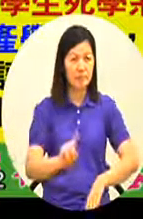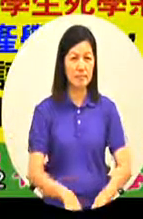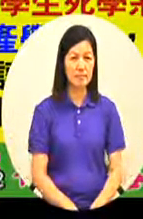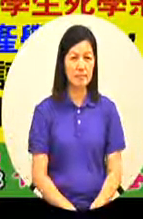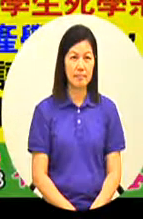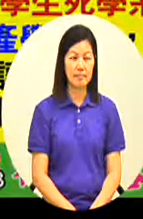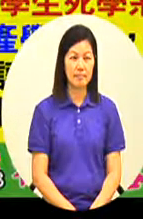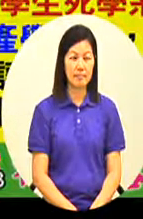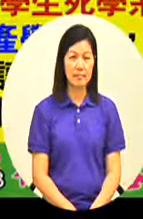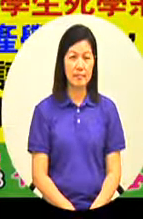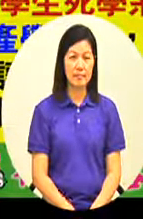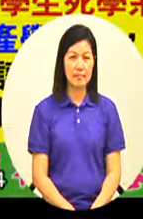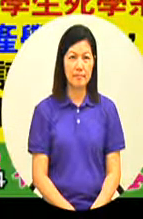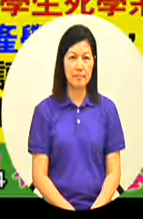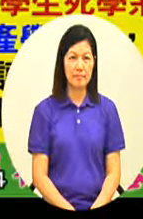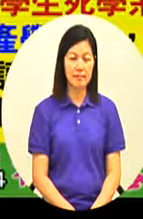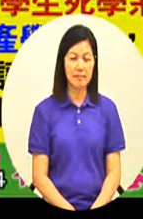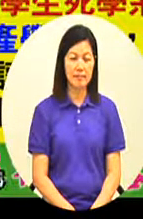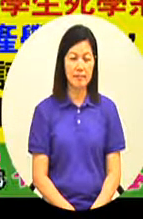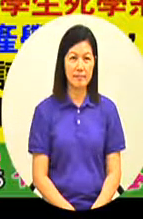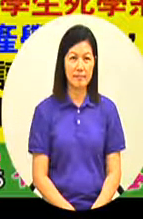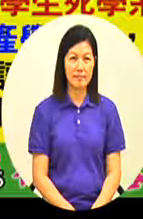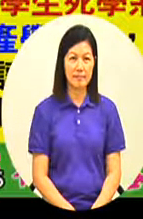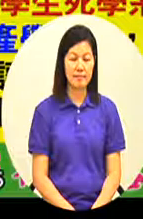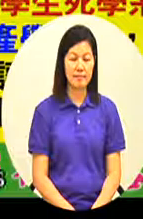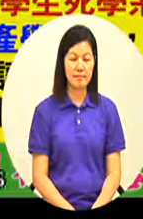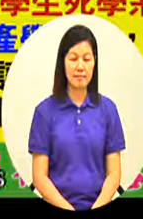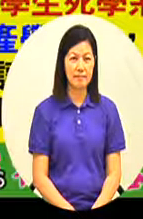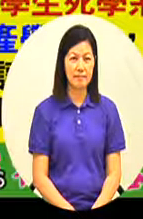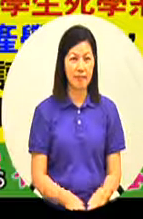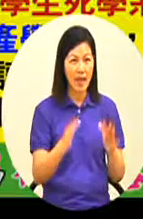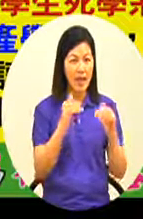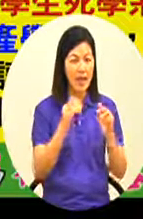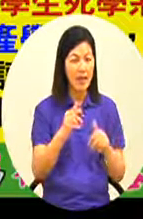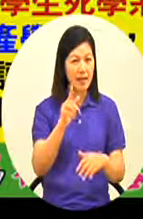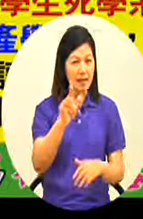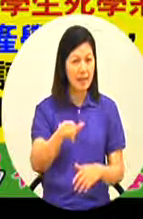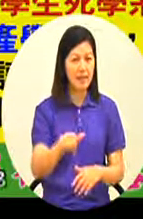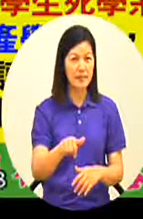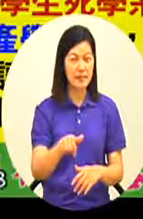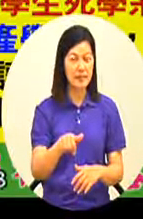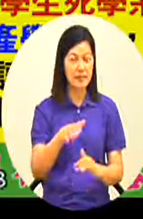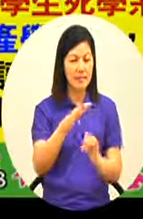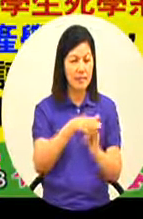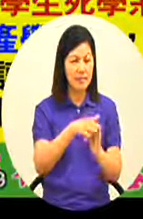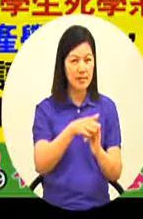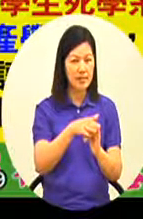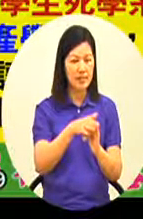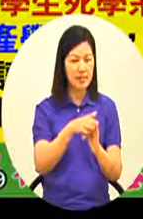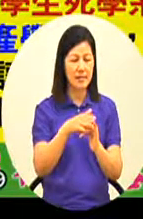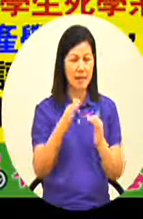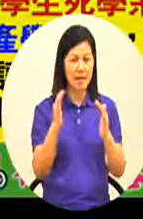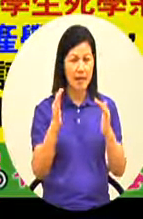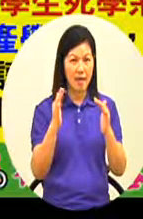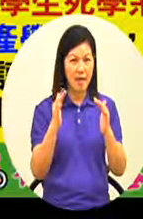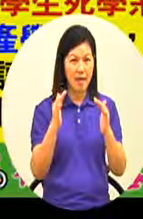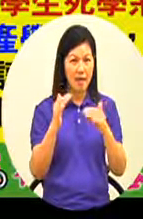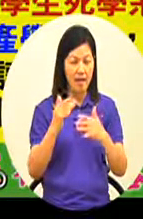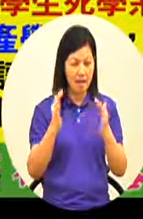那为什么我们礼仪师在殡葬仪式的流程当中，他扮